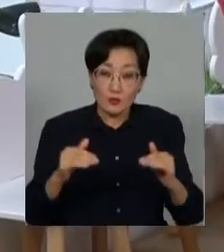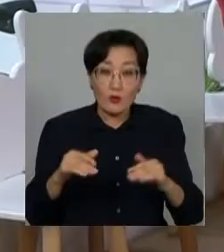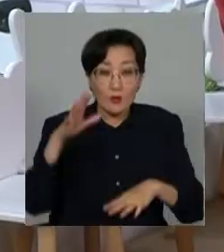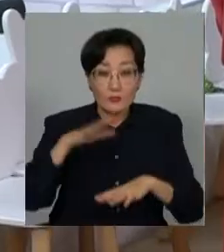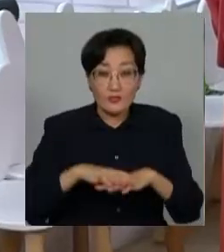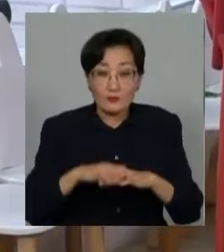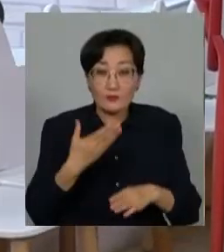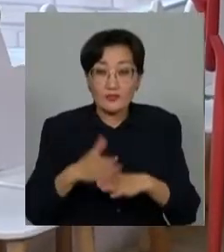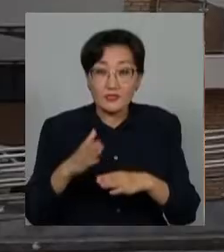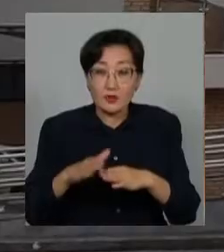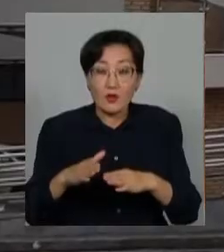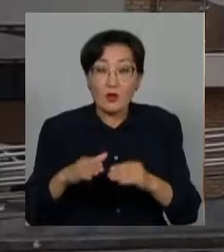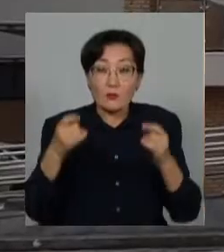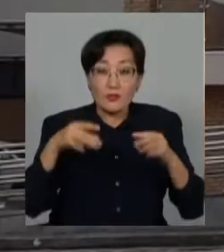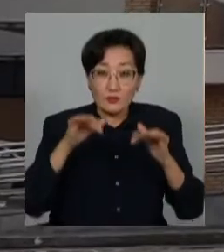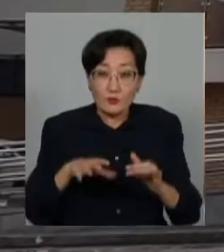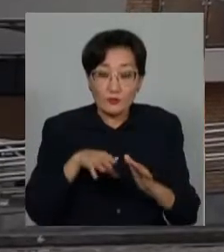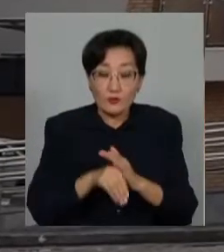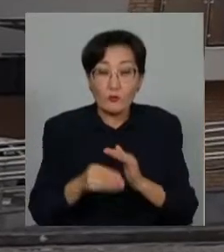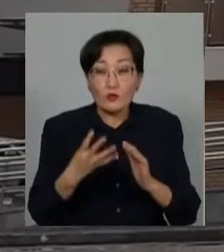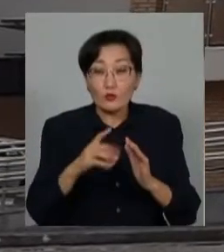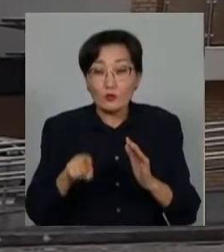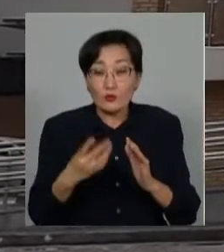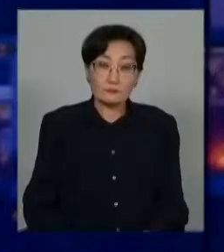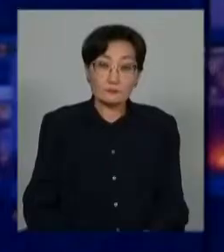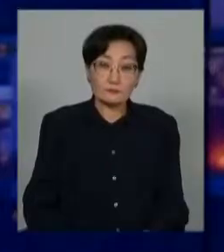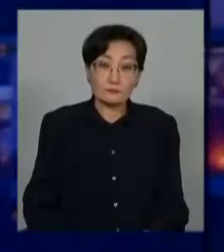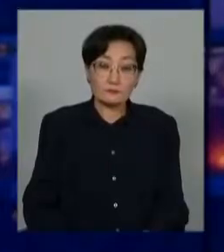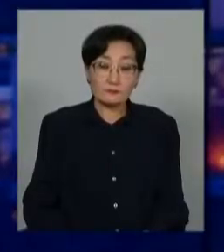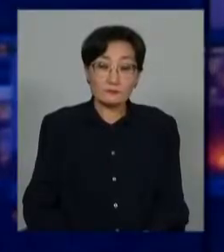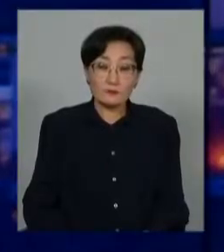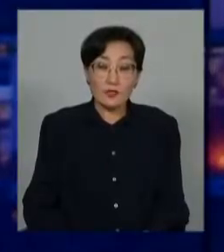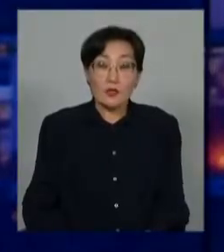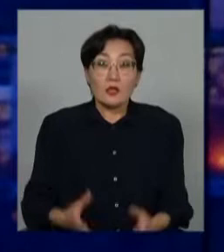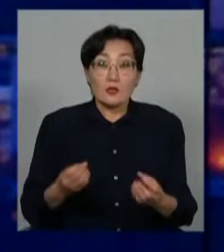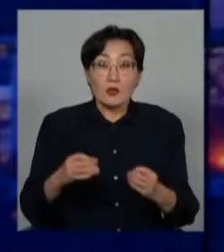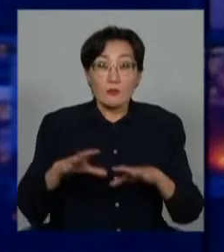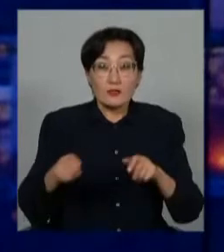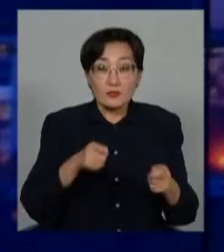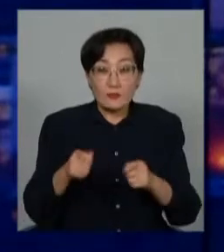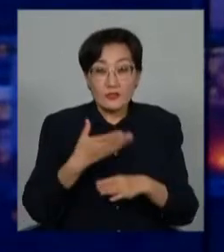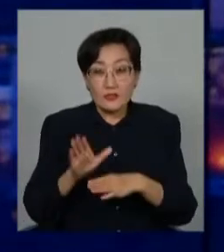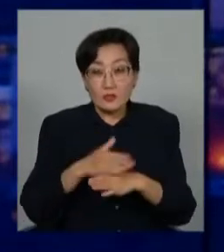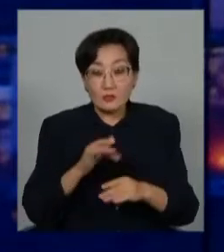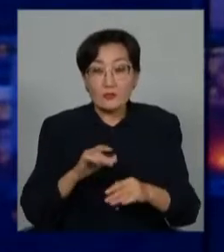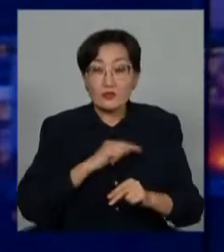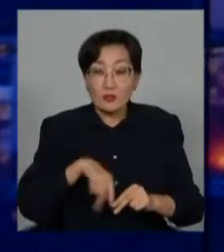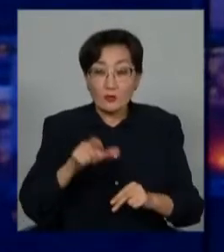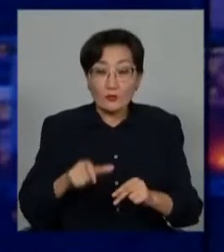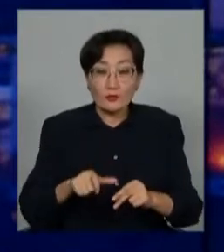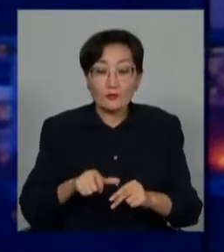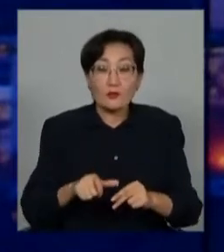Наскен Еркін, Медет Саматұлы, Мирам Исабеков, Алматы телеарнасы. Сондай-ақ президент жекелеген қызметкерлермен